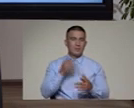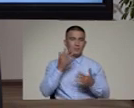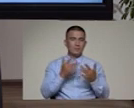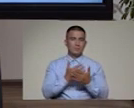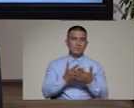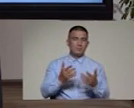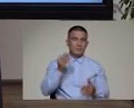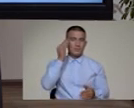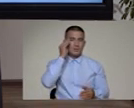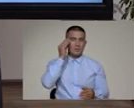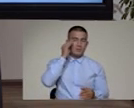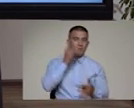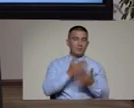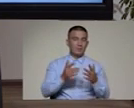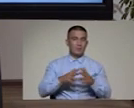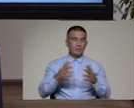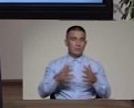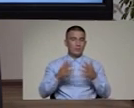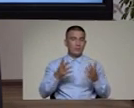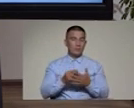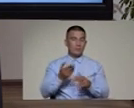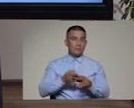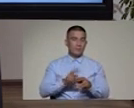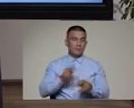tasavvurlarni kengaytiradigan fan hisoblanadi.